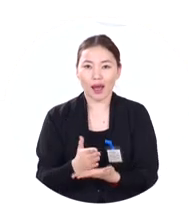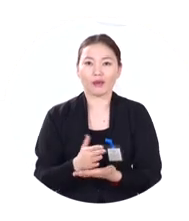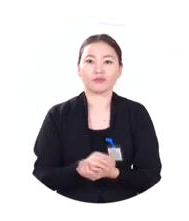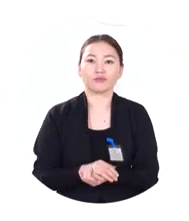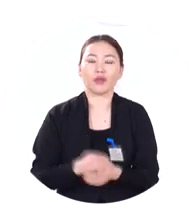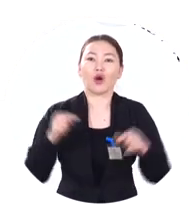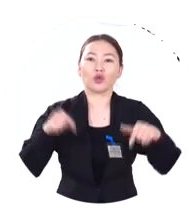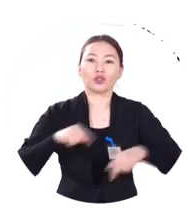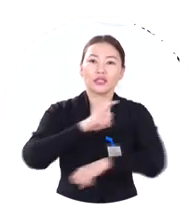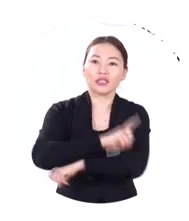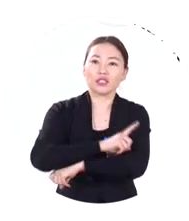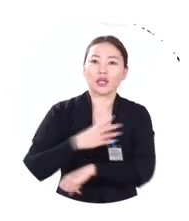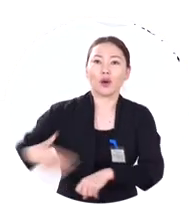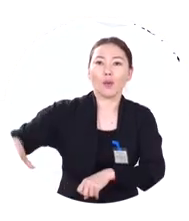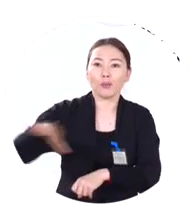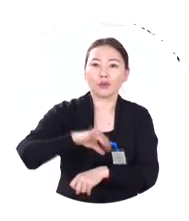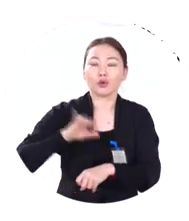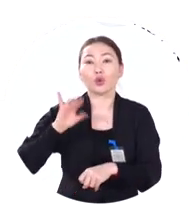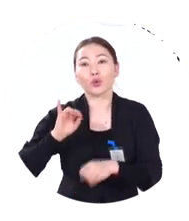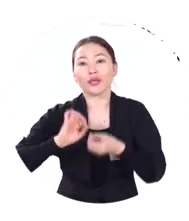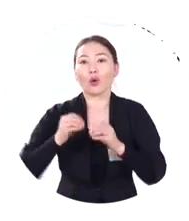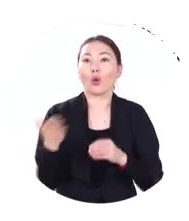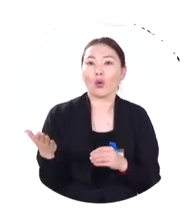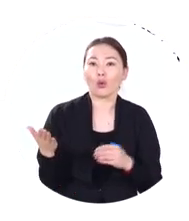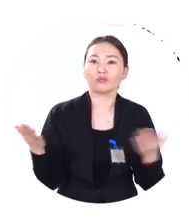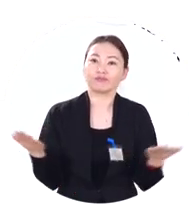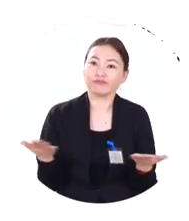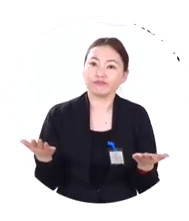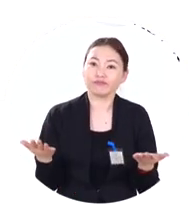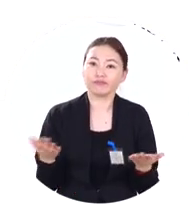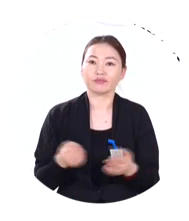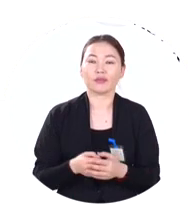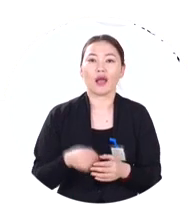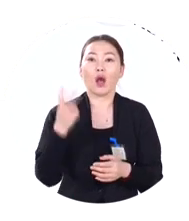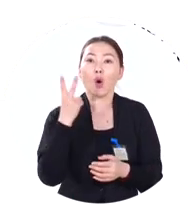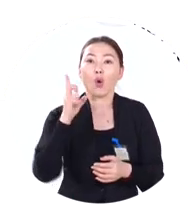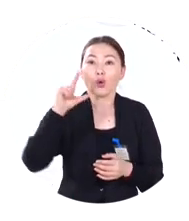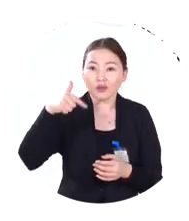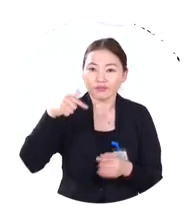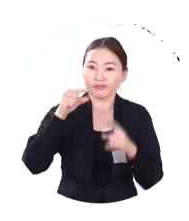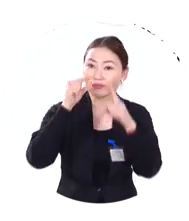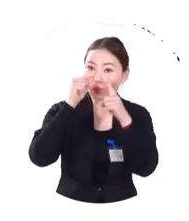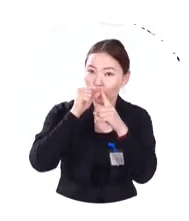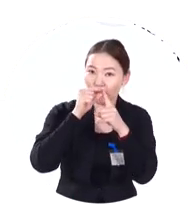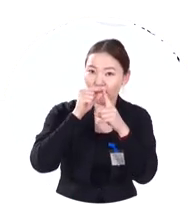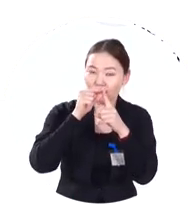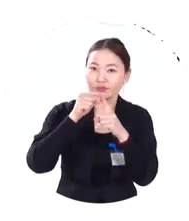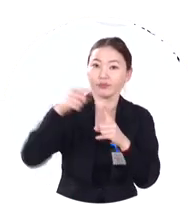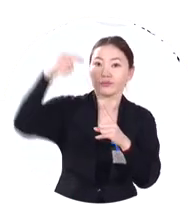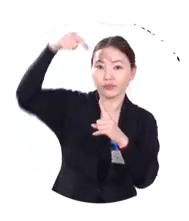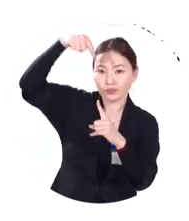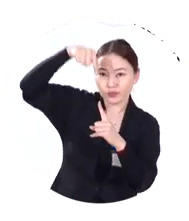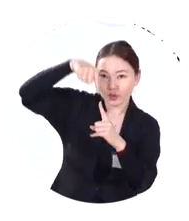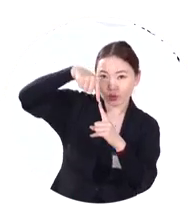бүхэн юу хийх вэ гэхлээр үгэн сүлжээ ажиллана. За ингэж үгэн сүлжээ ажиллахдаа шинэ агуулгын хүрээнд бичлэг үзэх замаар